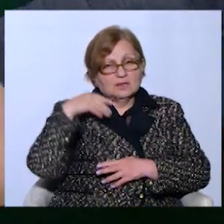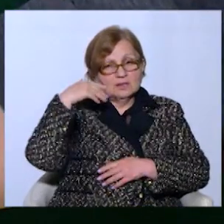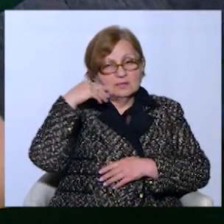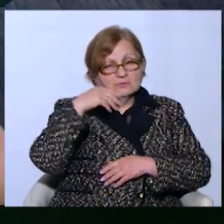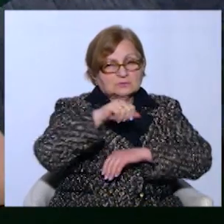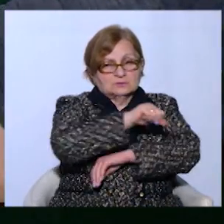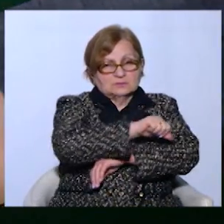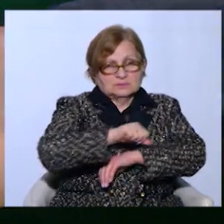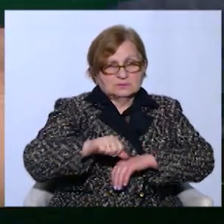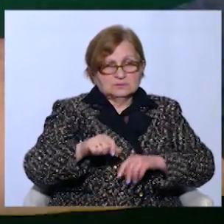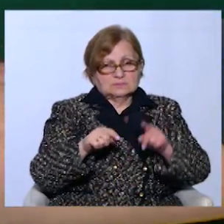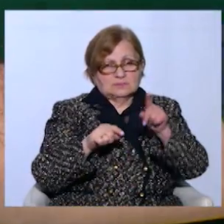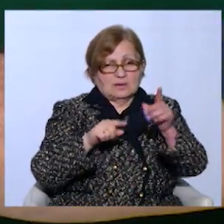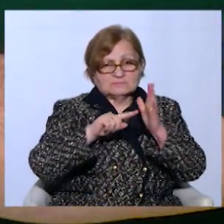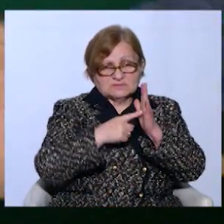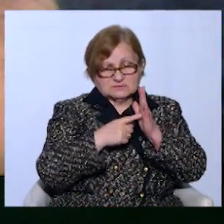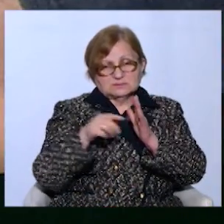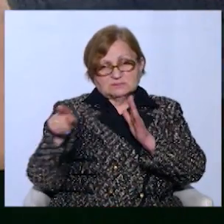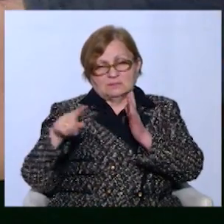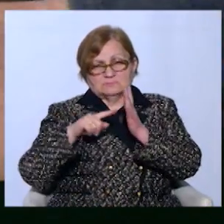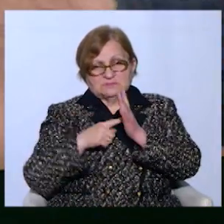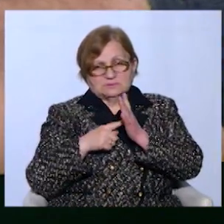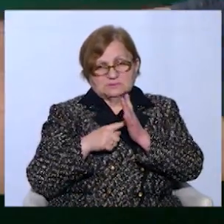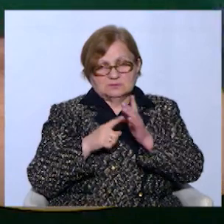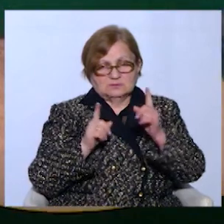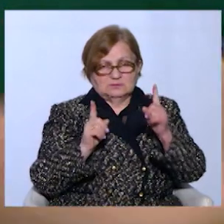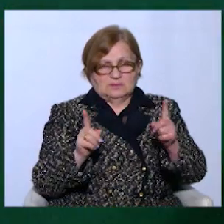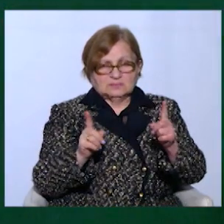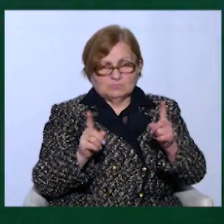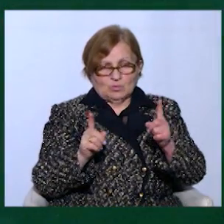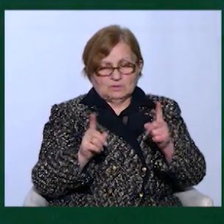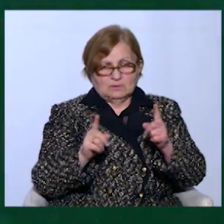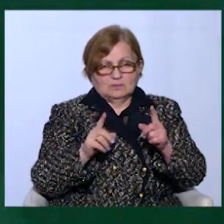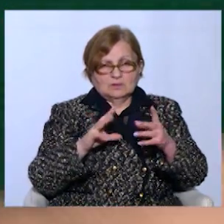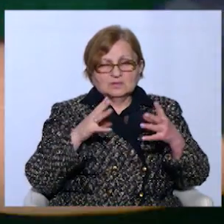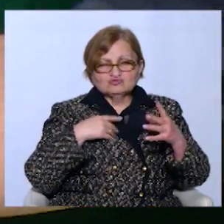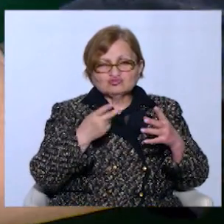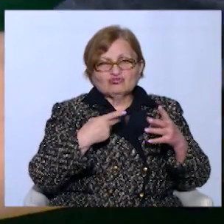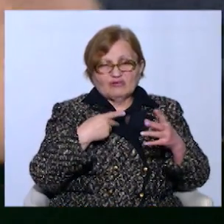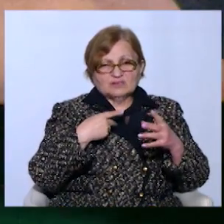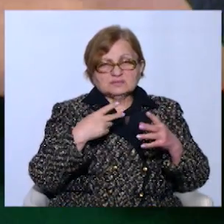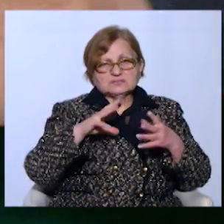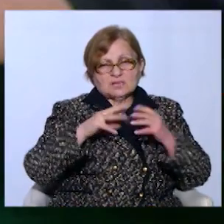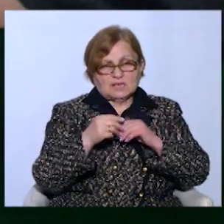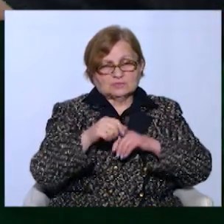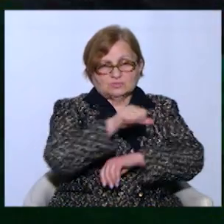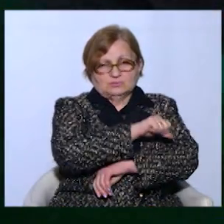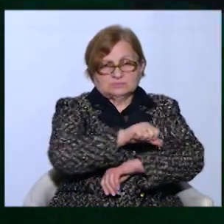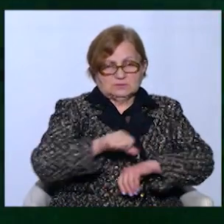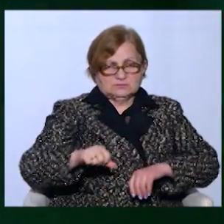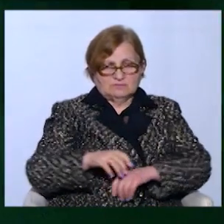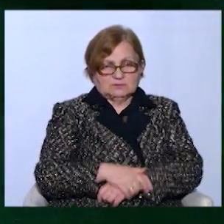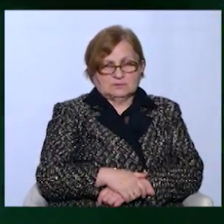თურქეთთან საზღვარი, აი ამ წერტილიდან ამ წერტილამდე, აი ეს არის საერთო საზღვარი თურქეთსა და საქართველოს